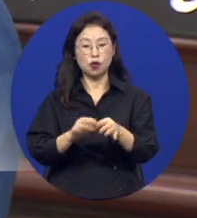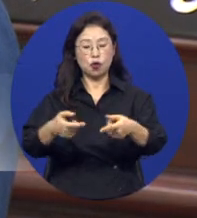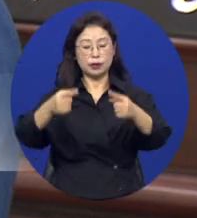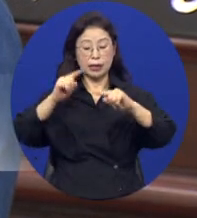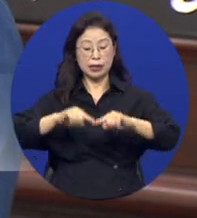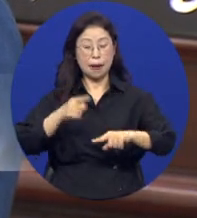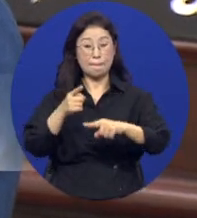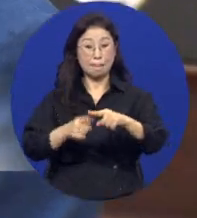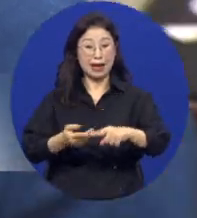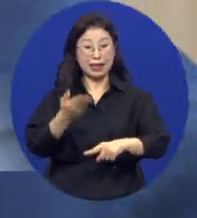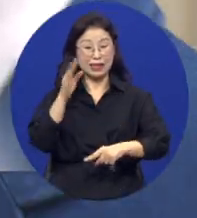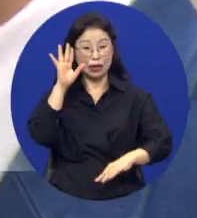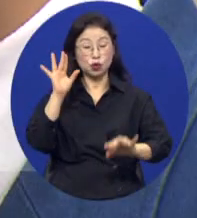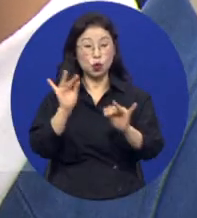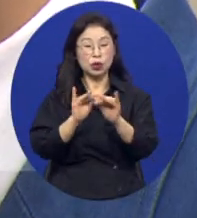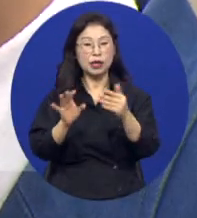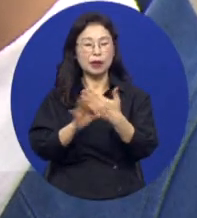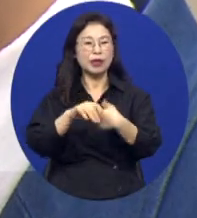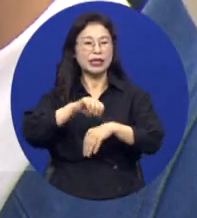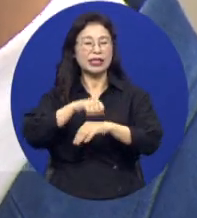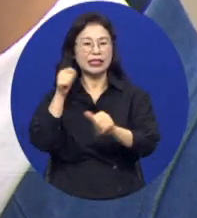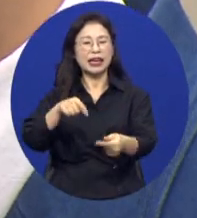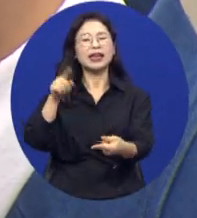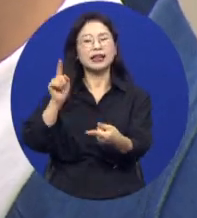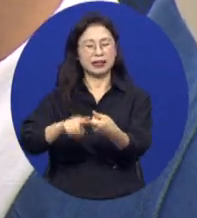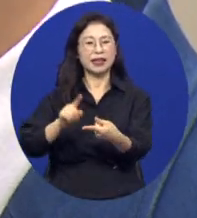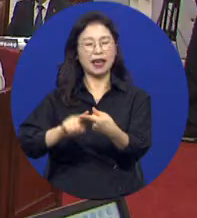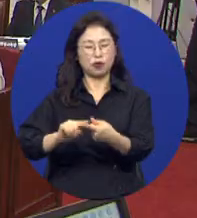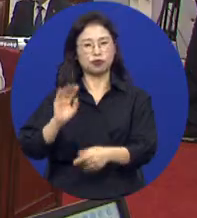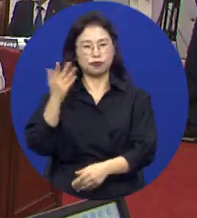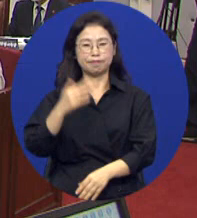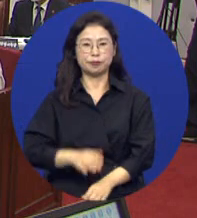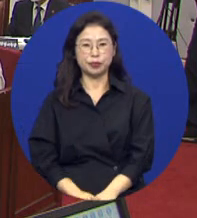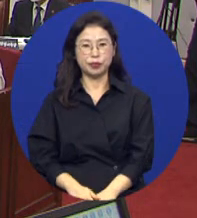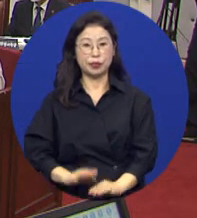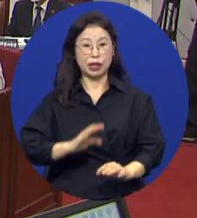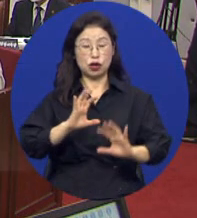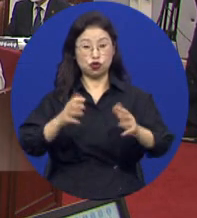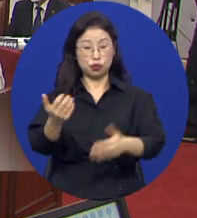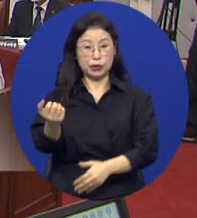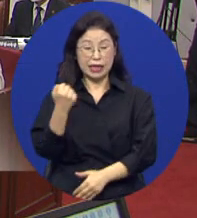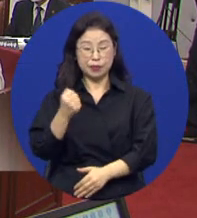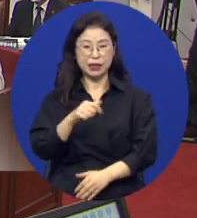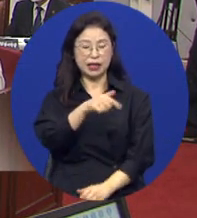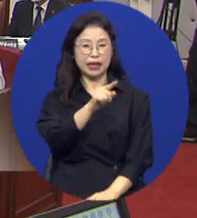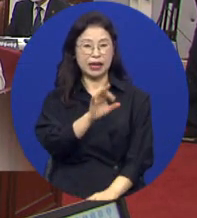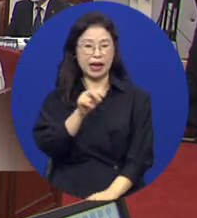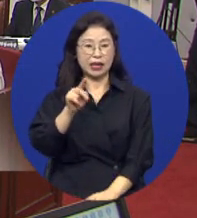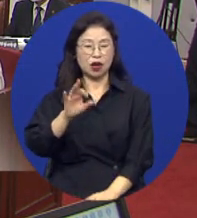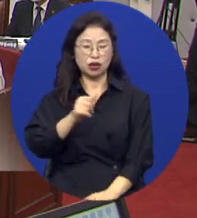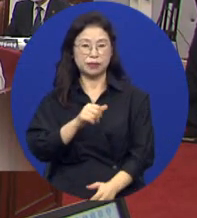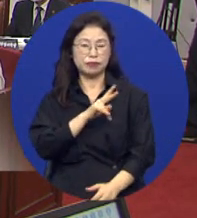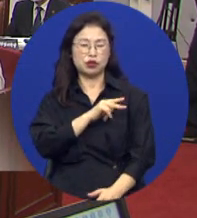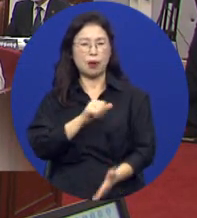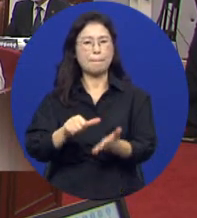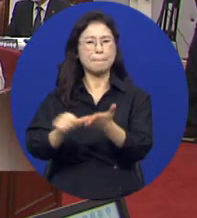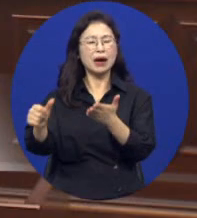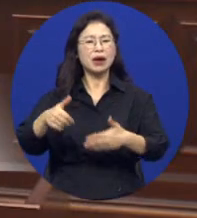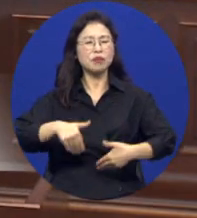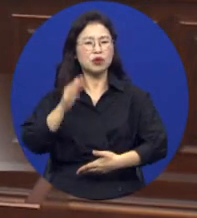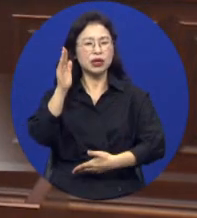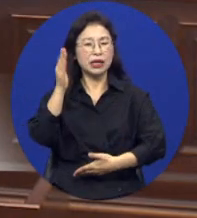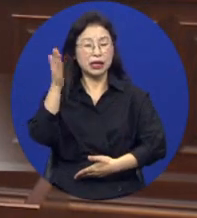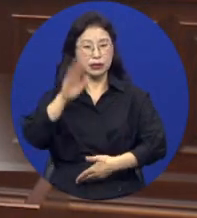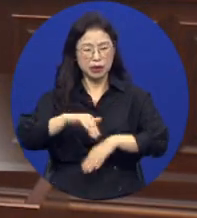재석위원 과반수가 찬성하면 징계가 확정됩니다 국민의 힘은 강경음 의원을 제명해야 한다는 입장이지만